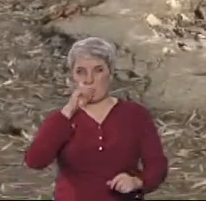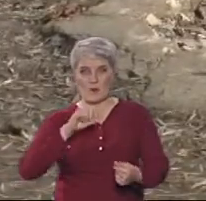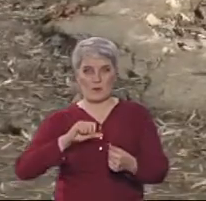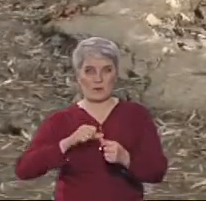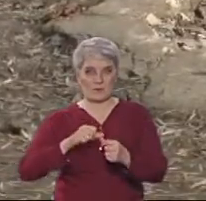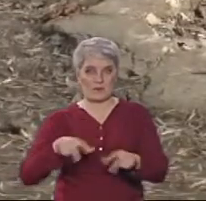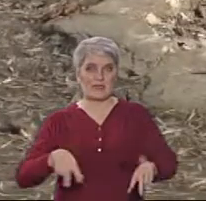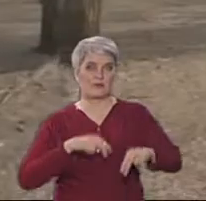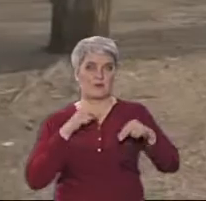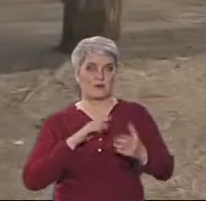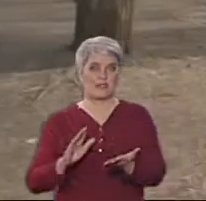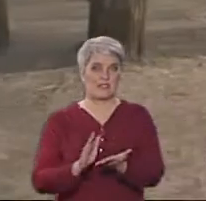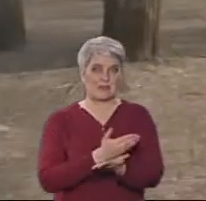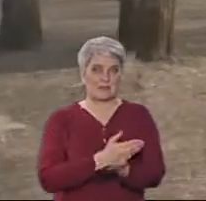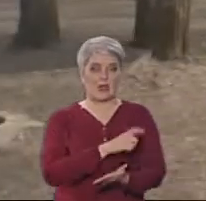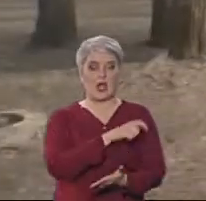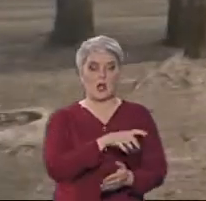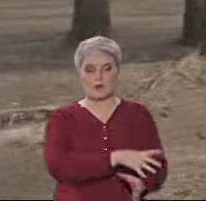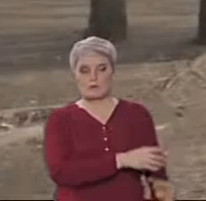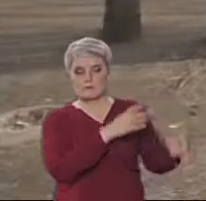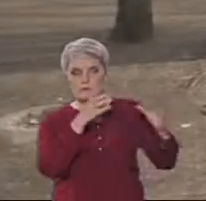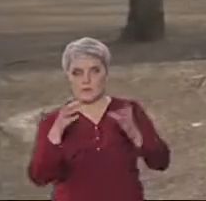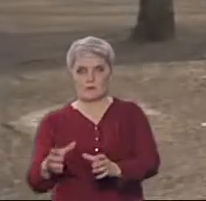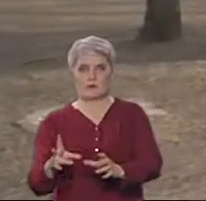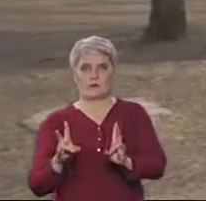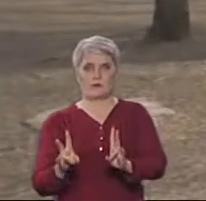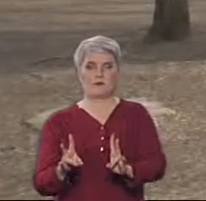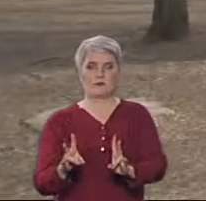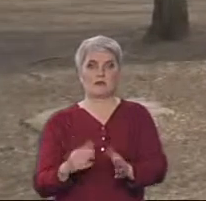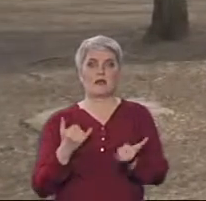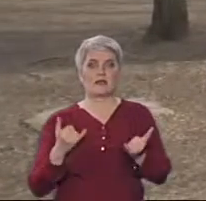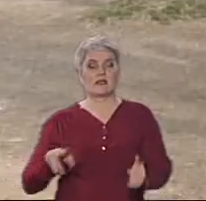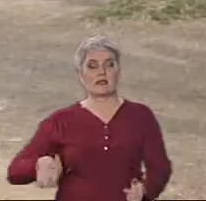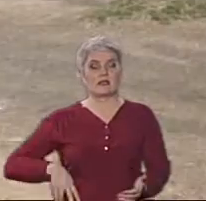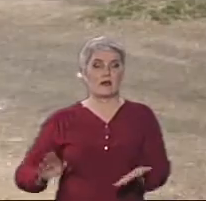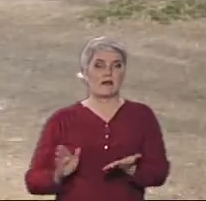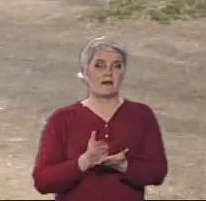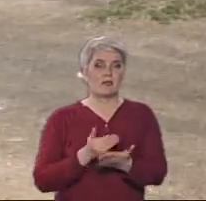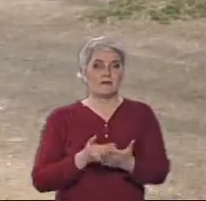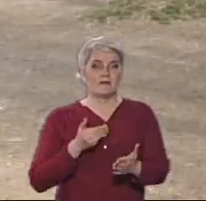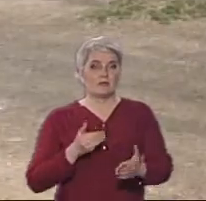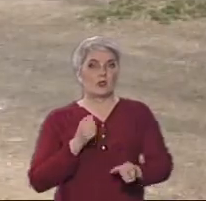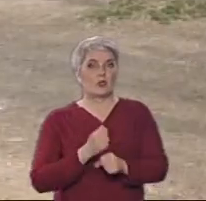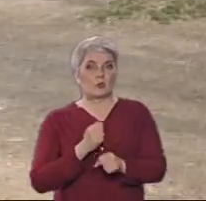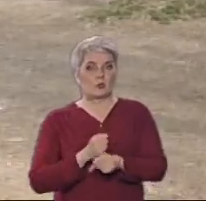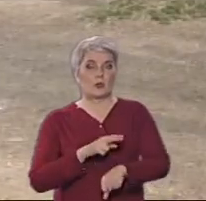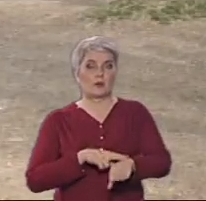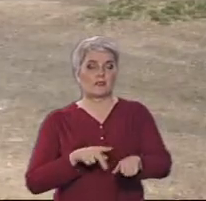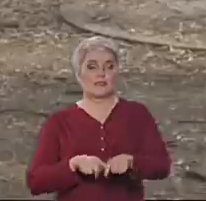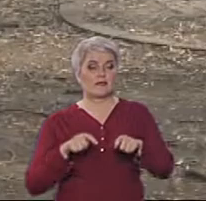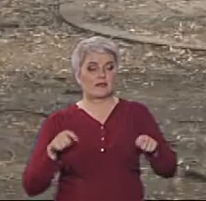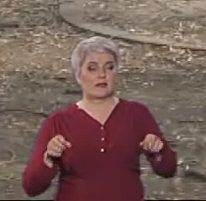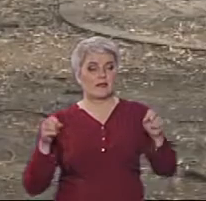тому співробітники її зняли. Але люди повернули її на місце. Нині директора відсторонили від роботи, а поліція відкрила кримінальну справу.